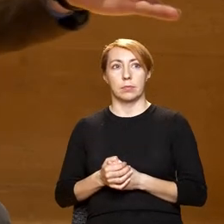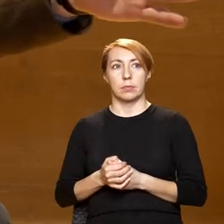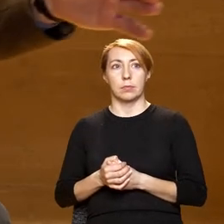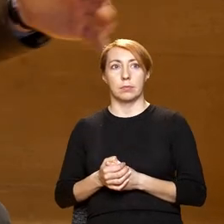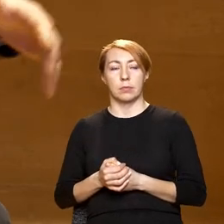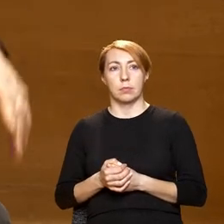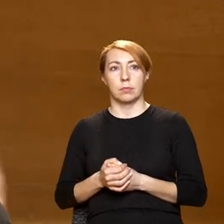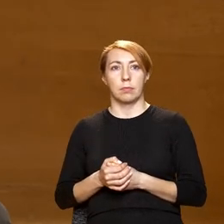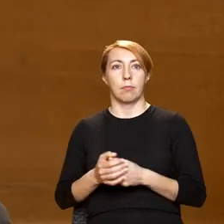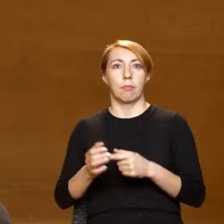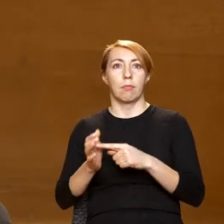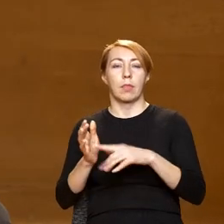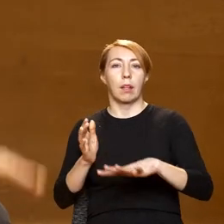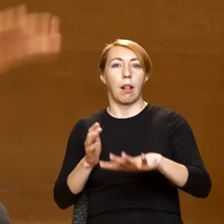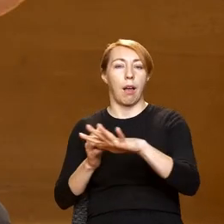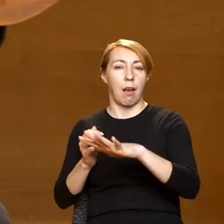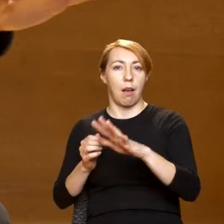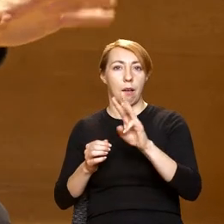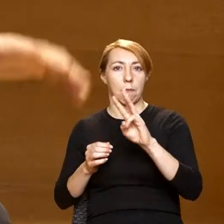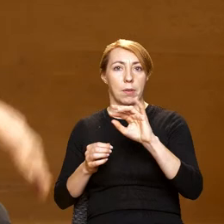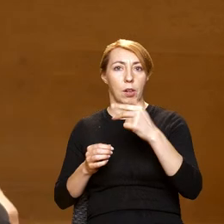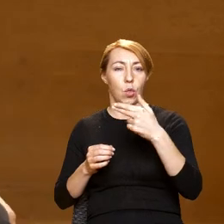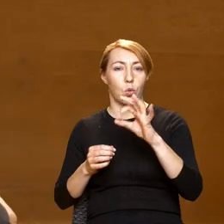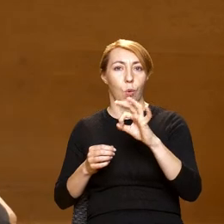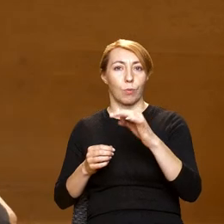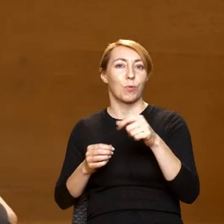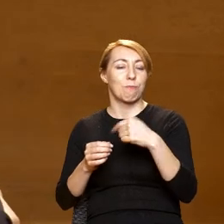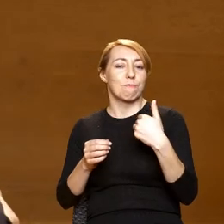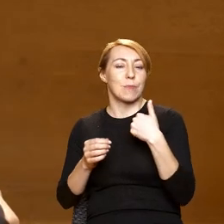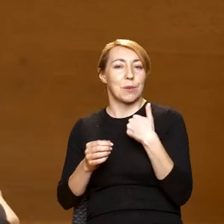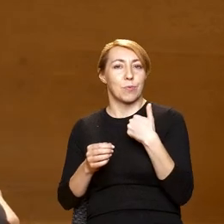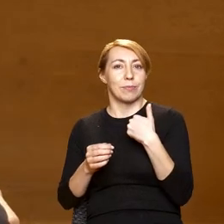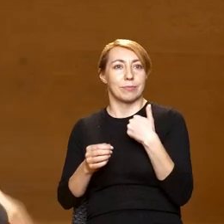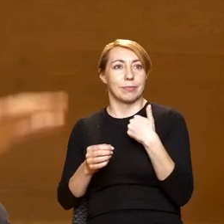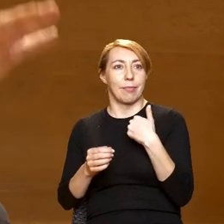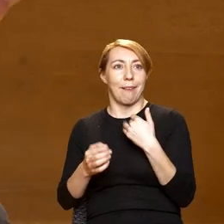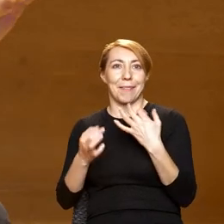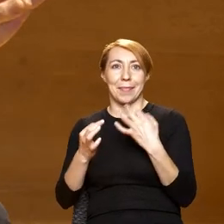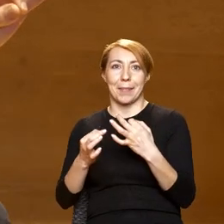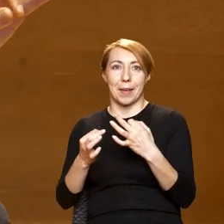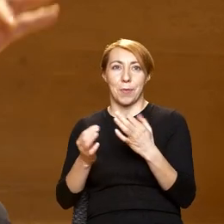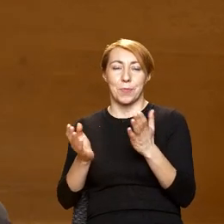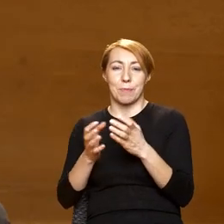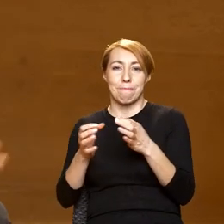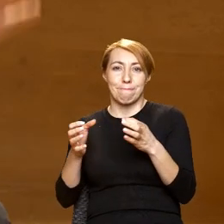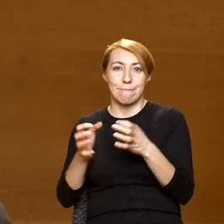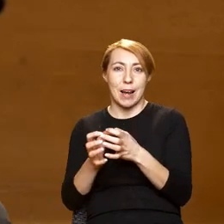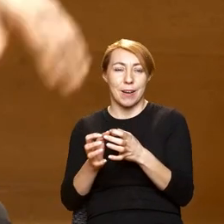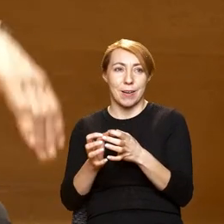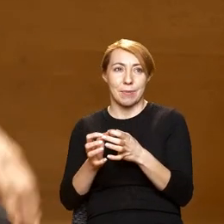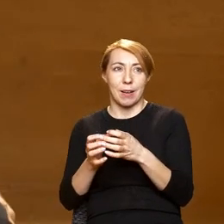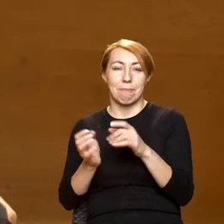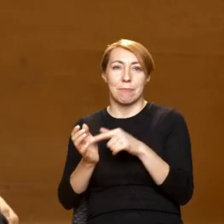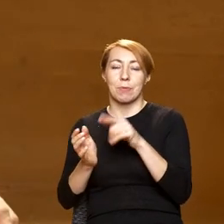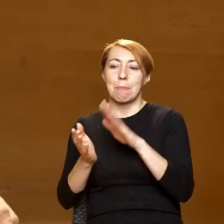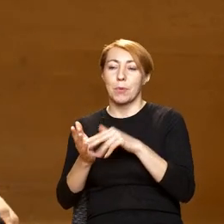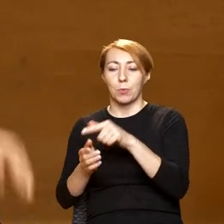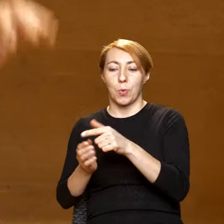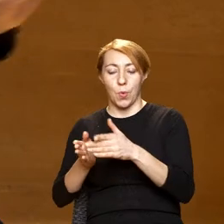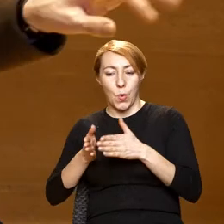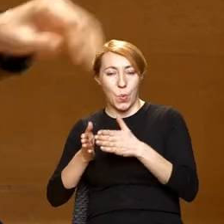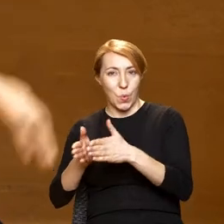dla wizerunku tego Wilna, który był, który teraz bardzo mało już istnieje. Choć ta ulica,